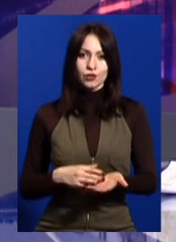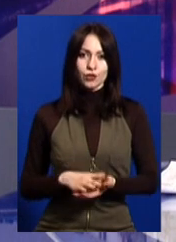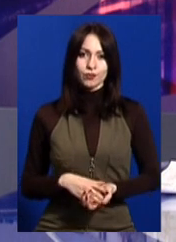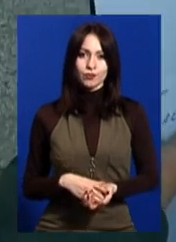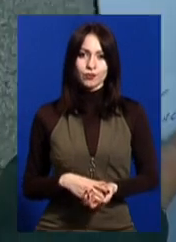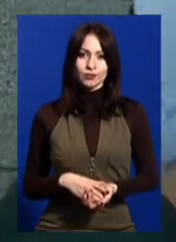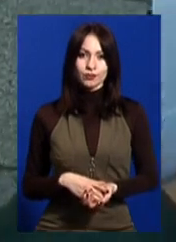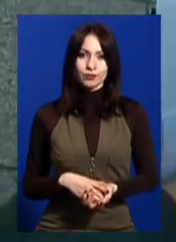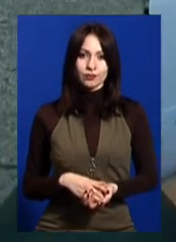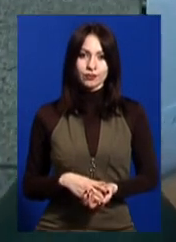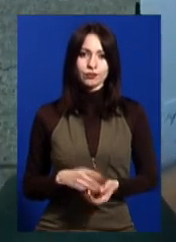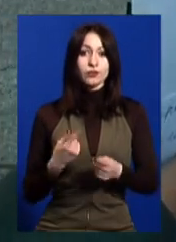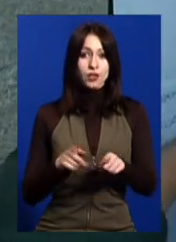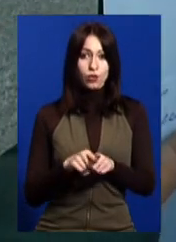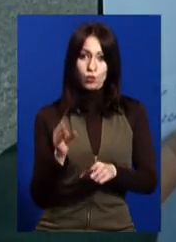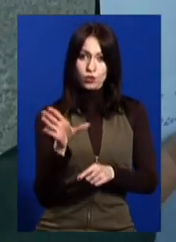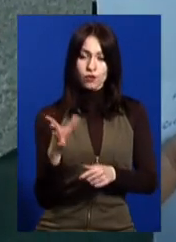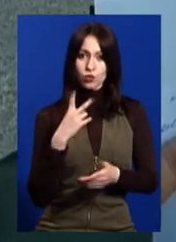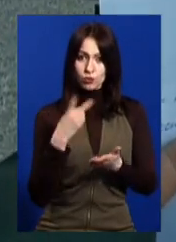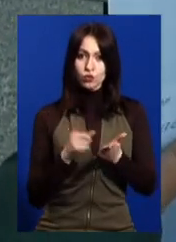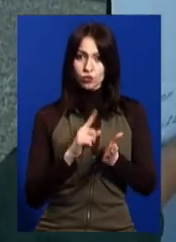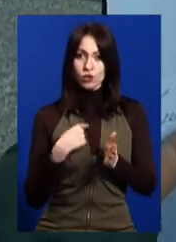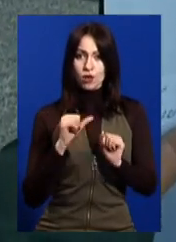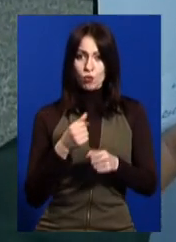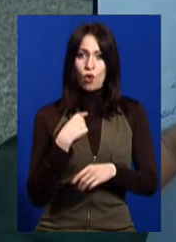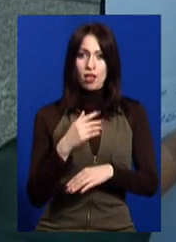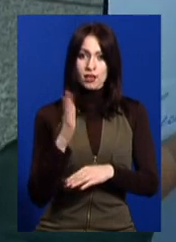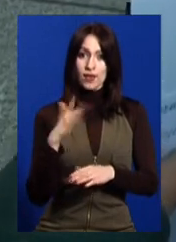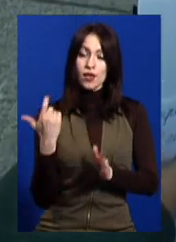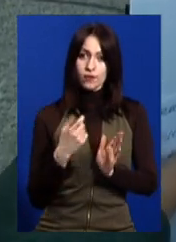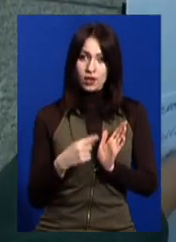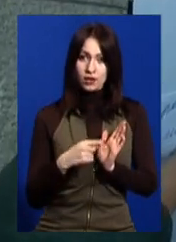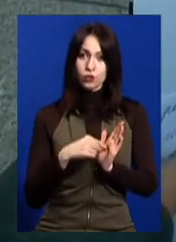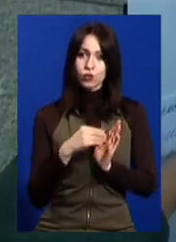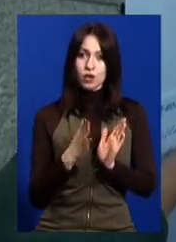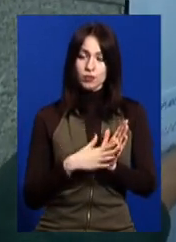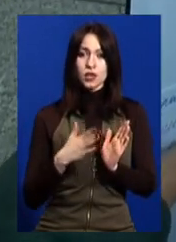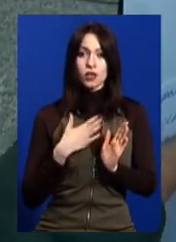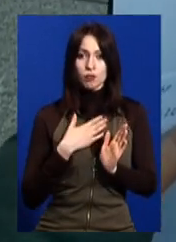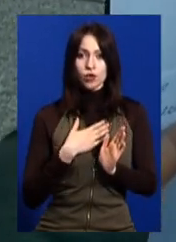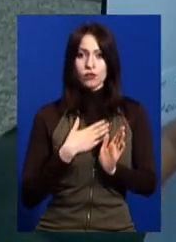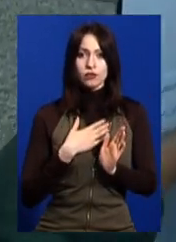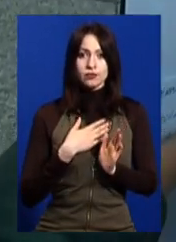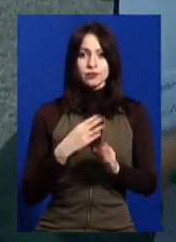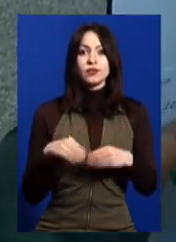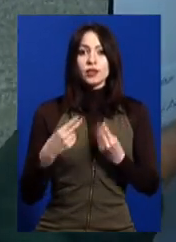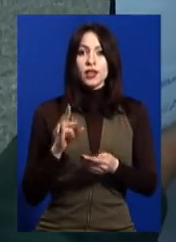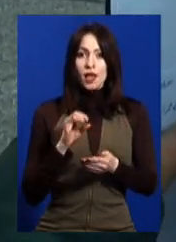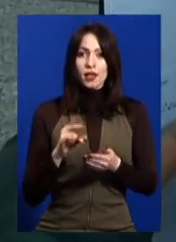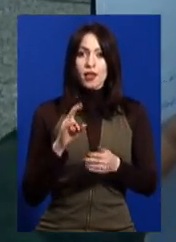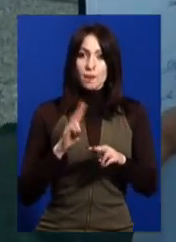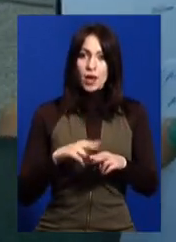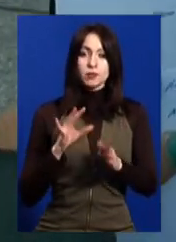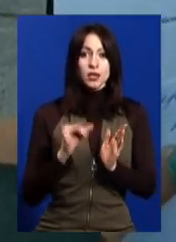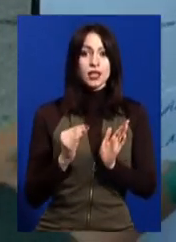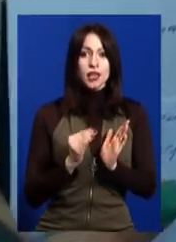Рязанцева. Це посвідчення, яке засвідчує те, що я можу голосувати в Харкові. Тут написані мої дані паспортні та